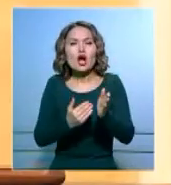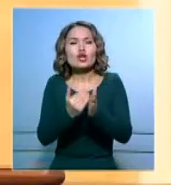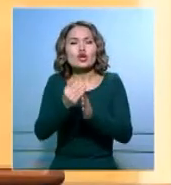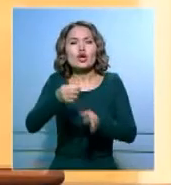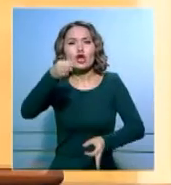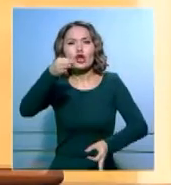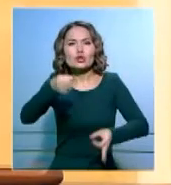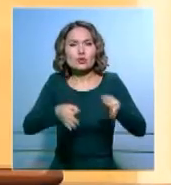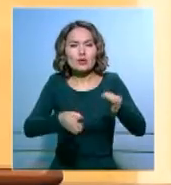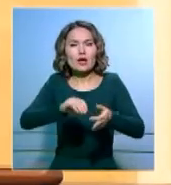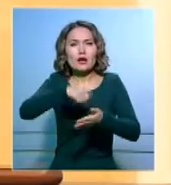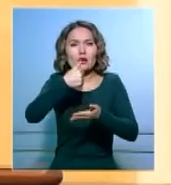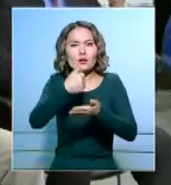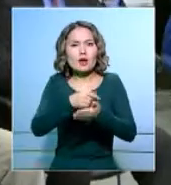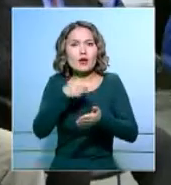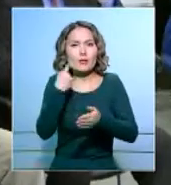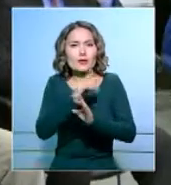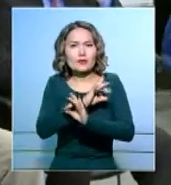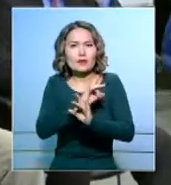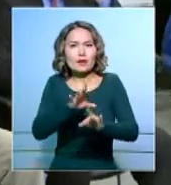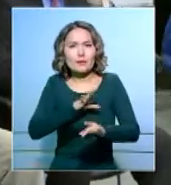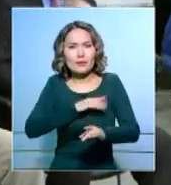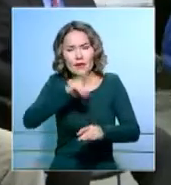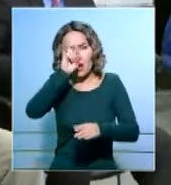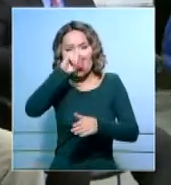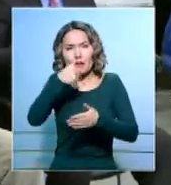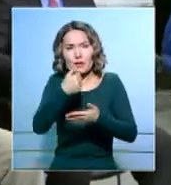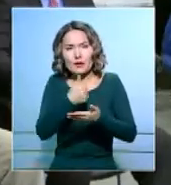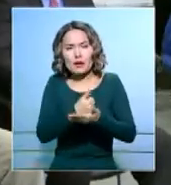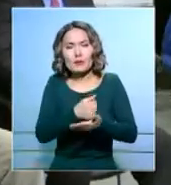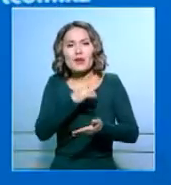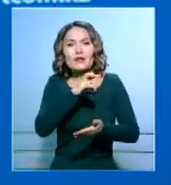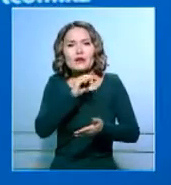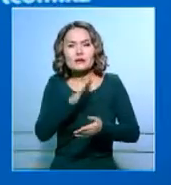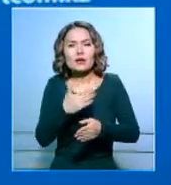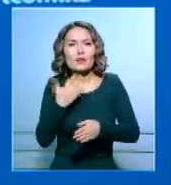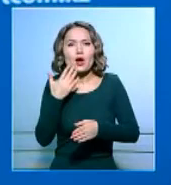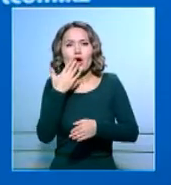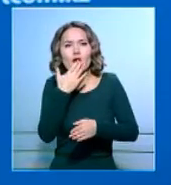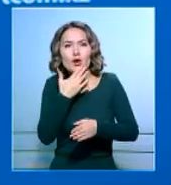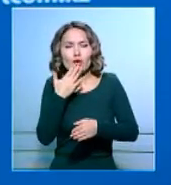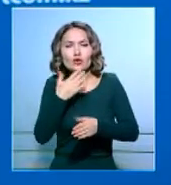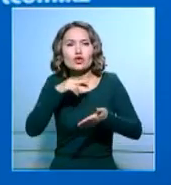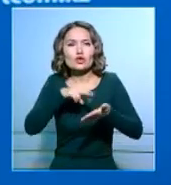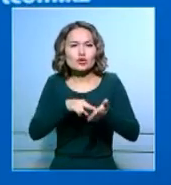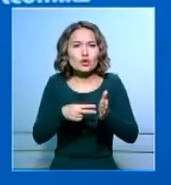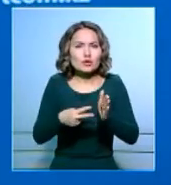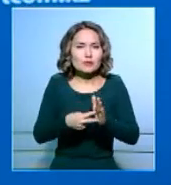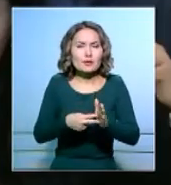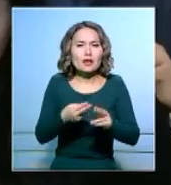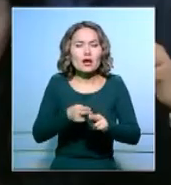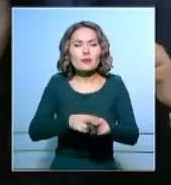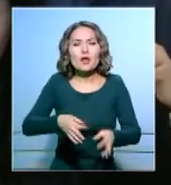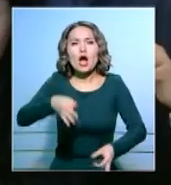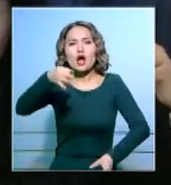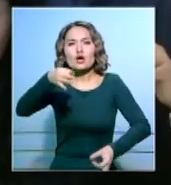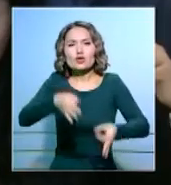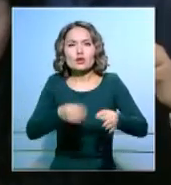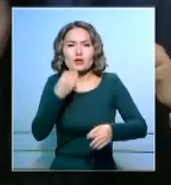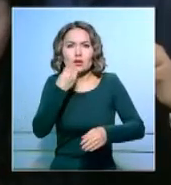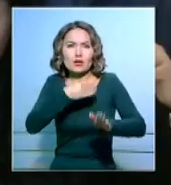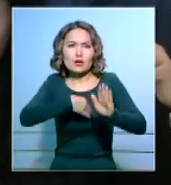мамандары баяндап берді. Айта кету керек, ел президентінің ұлт жоспарында қадап айтылған қадамдардың басым бөлігі осы сот жүйесіне арналған